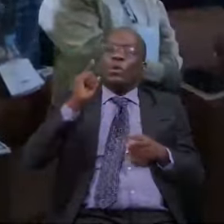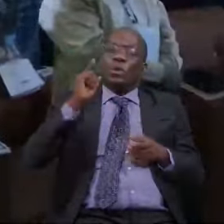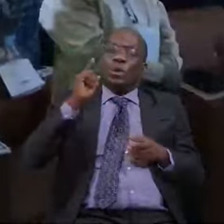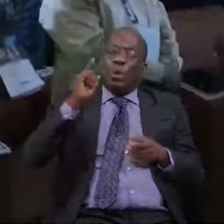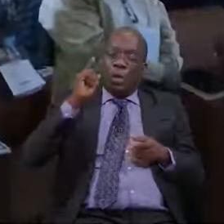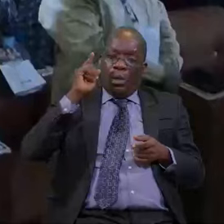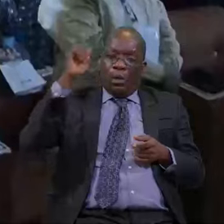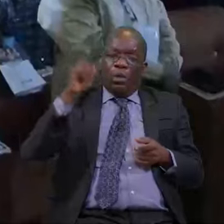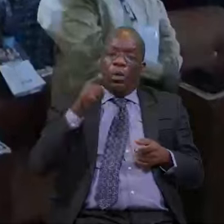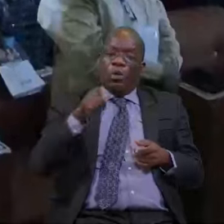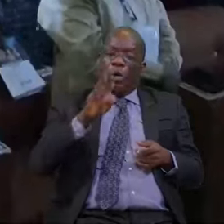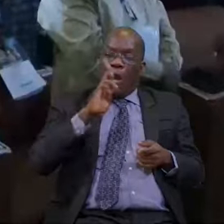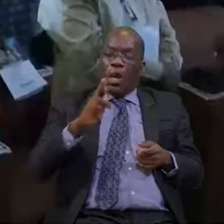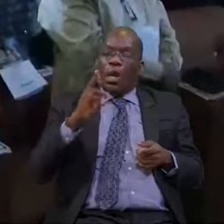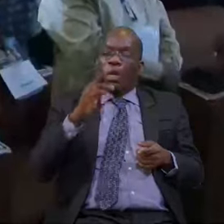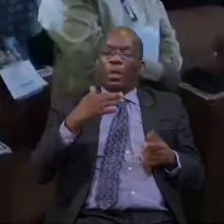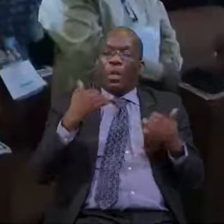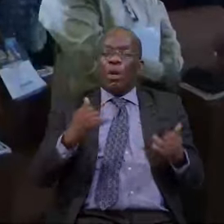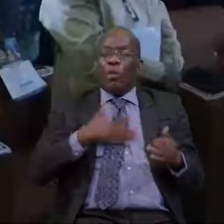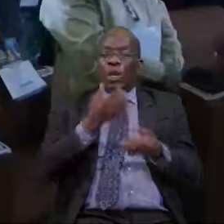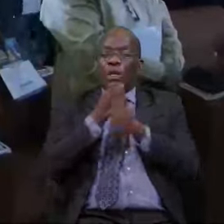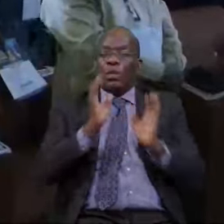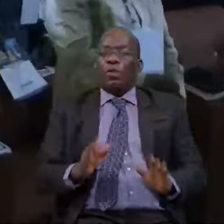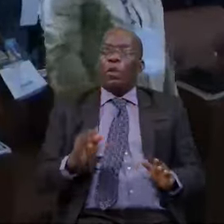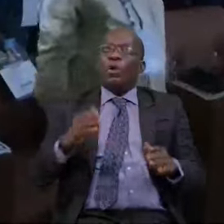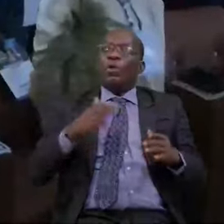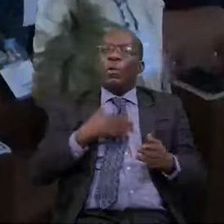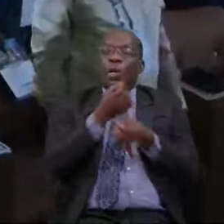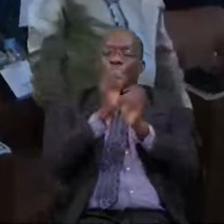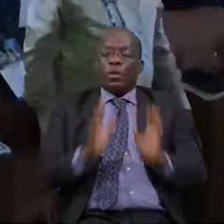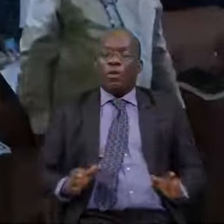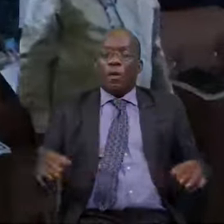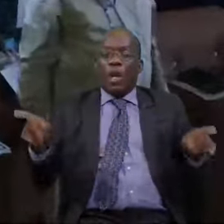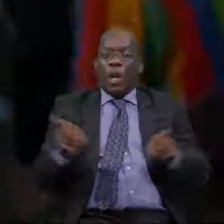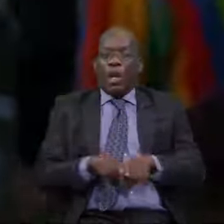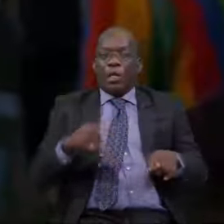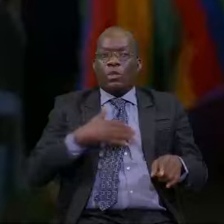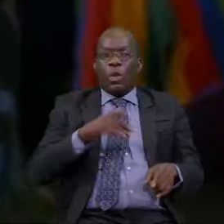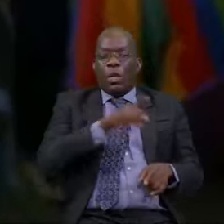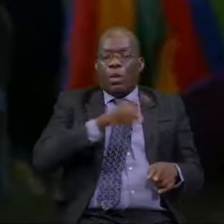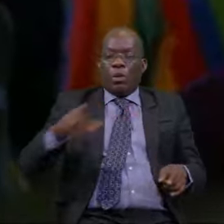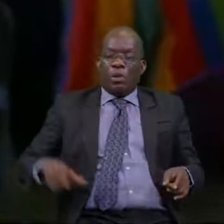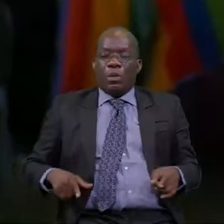Tu es mon sauveur maintenant. Tu es mon sauveur. Tu es mon Seigneur.